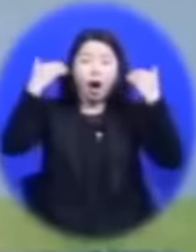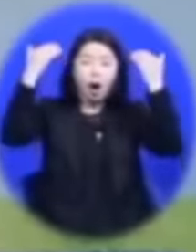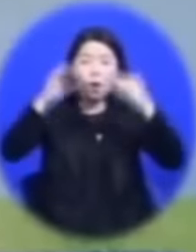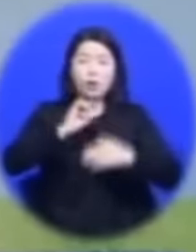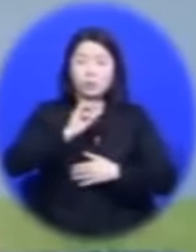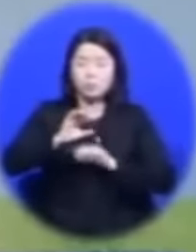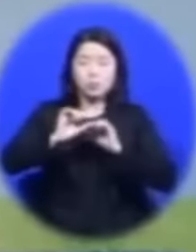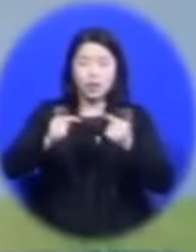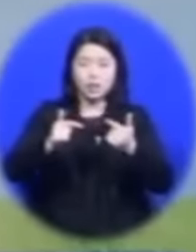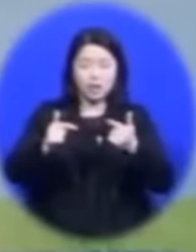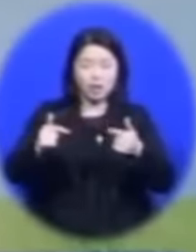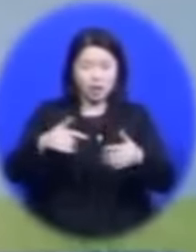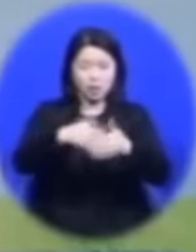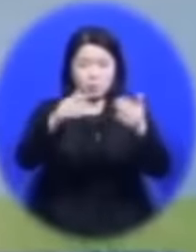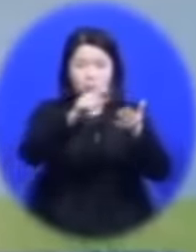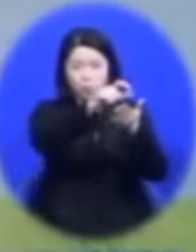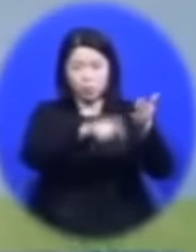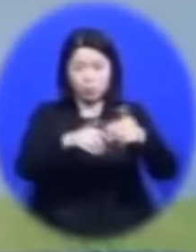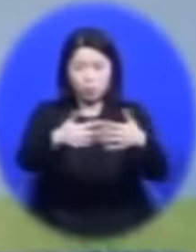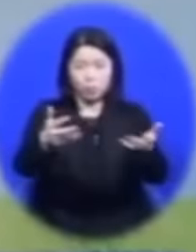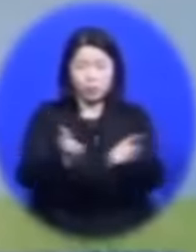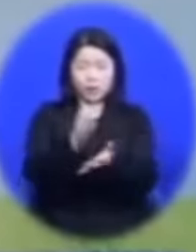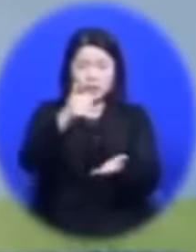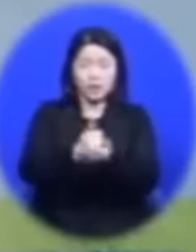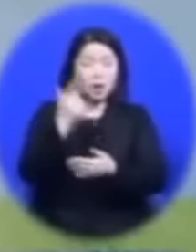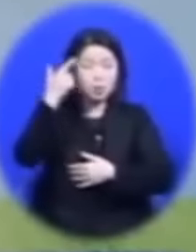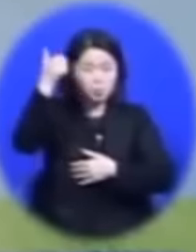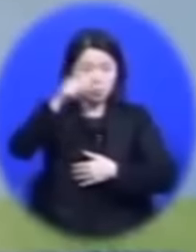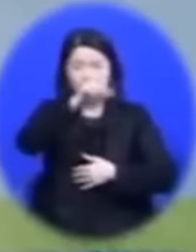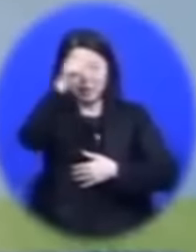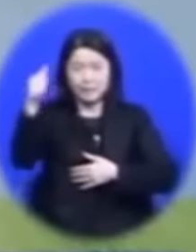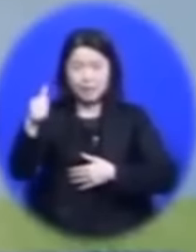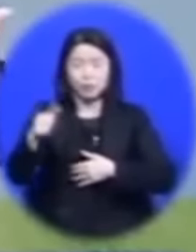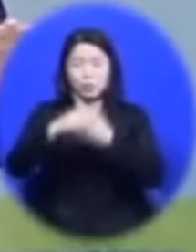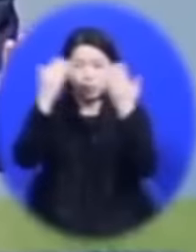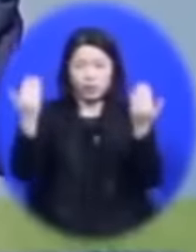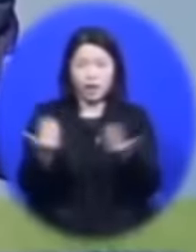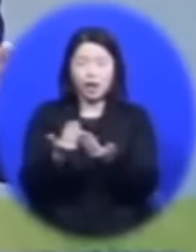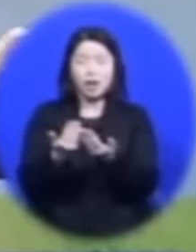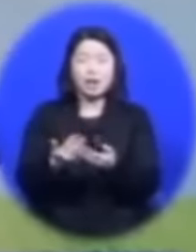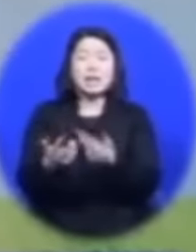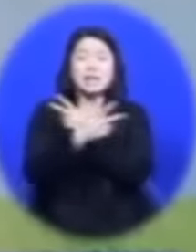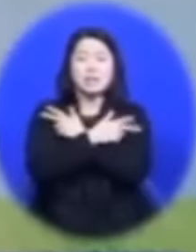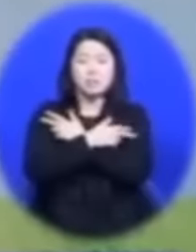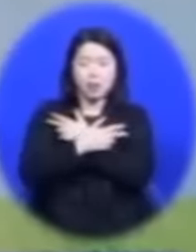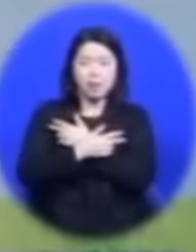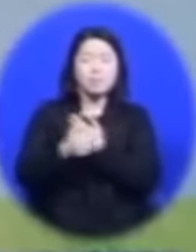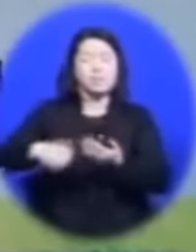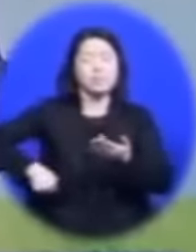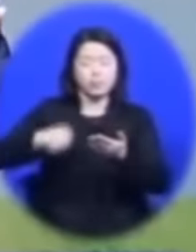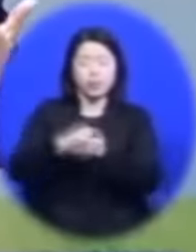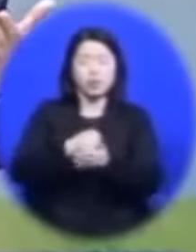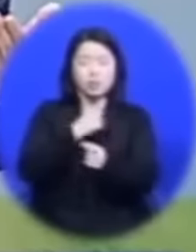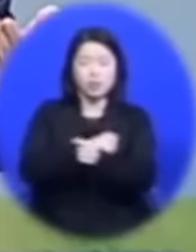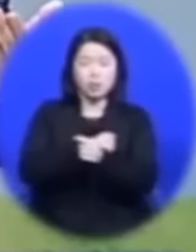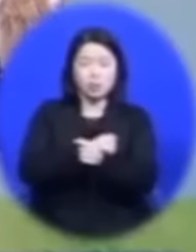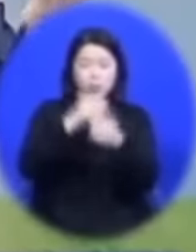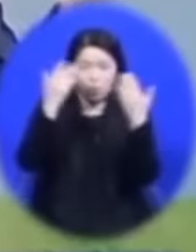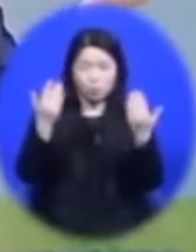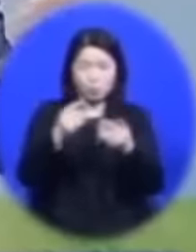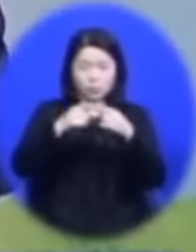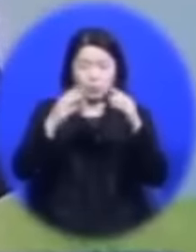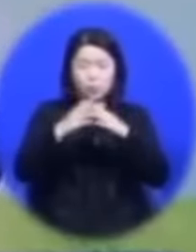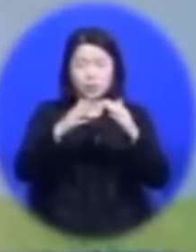어른들뿐만 아니고 교단장, 목사, 장로들도 신사참배 결의하고 교인들 다